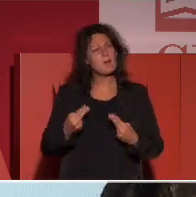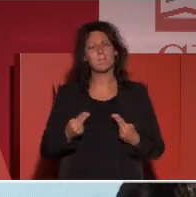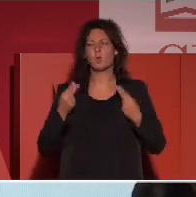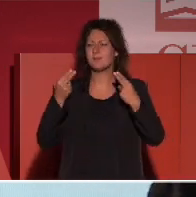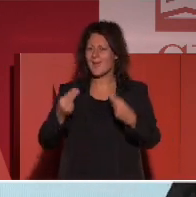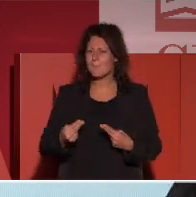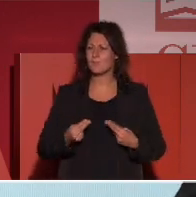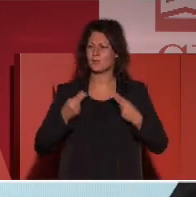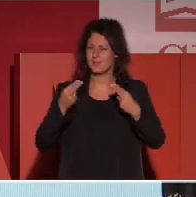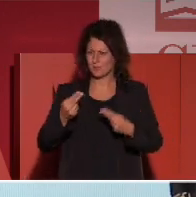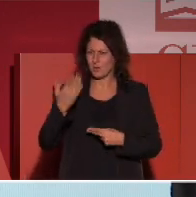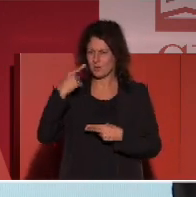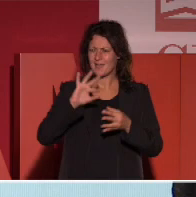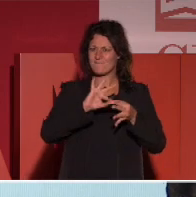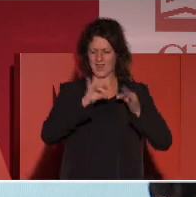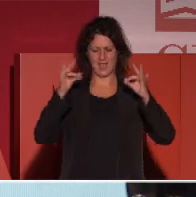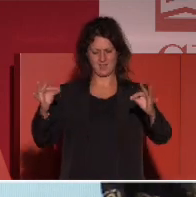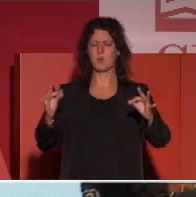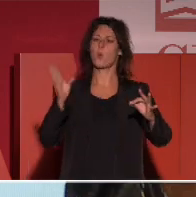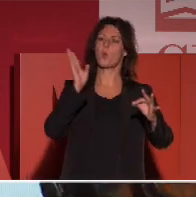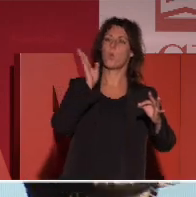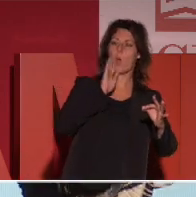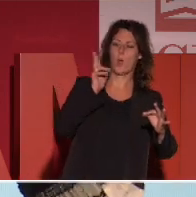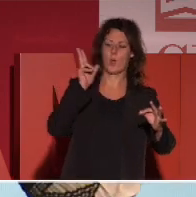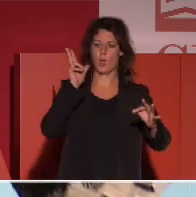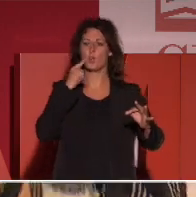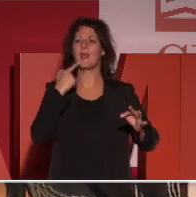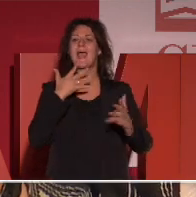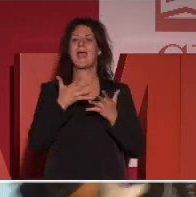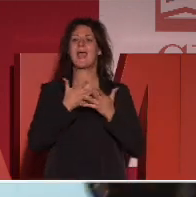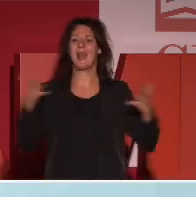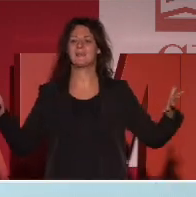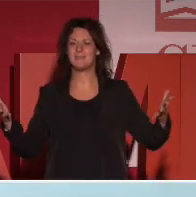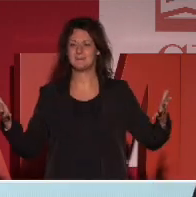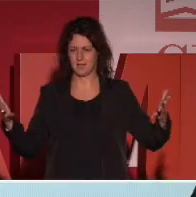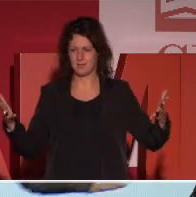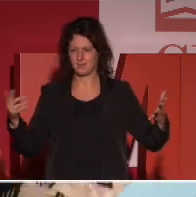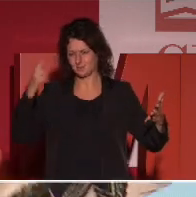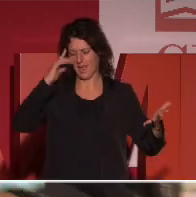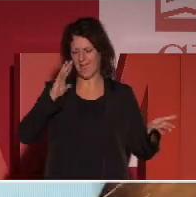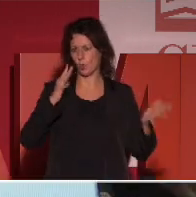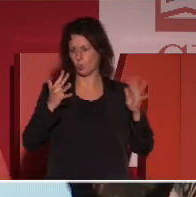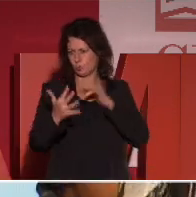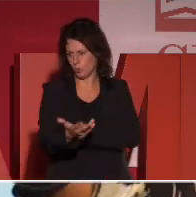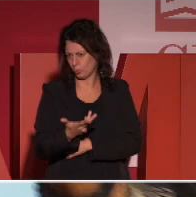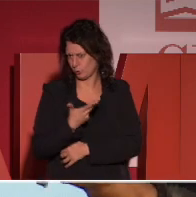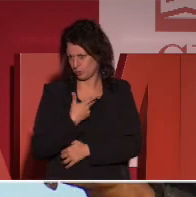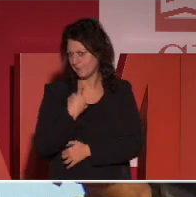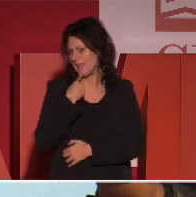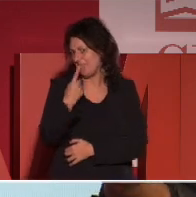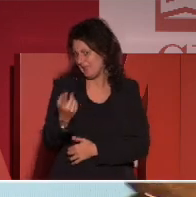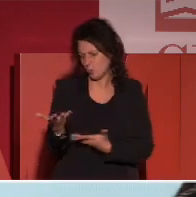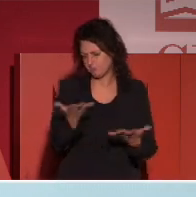definizione del maschile e del femminile rispetto alla categoria della grandezza che secondo me poi ho avuto anche una sua evoluzione diciamo intorno alla seconda metà